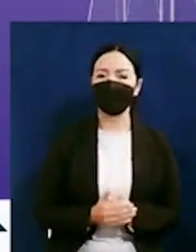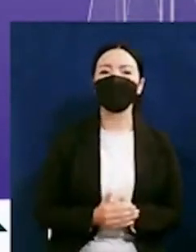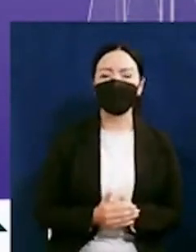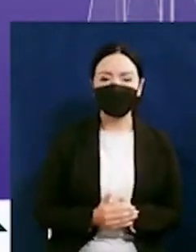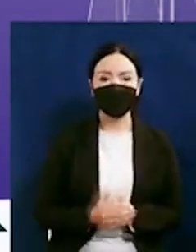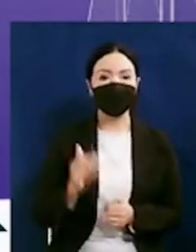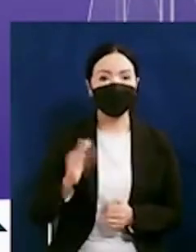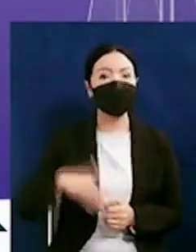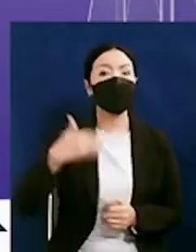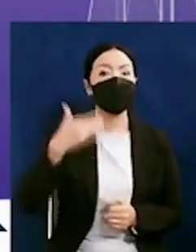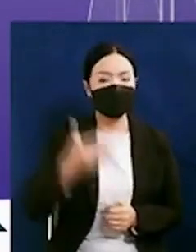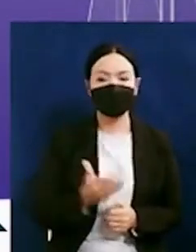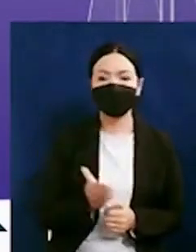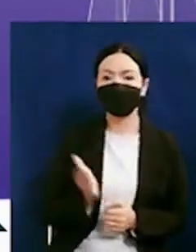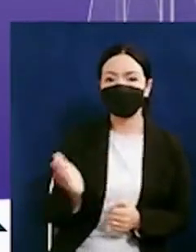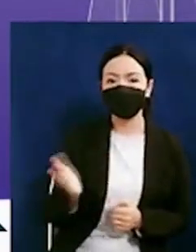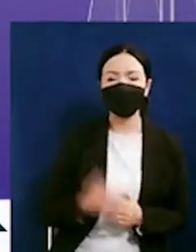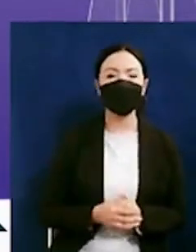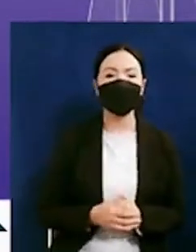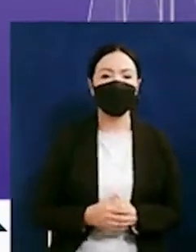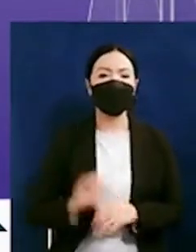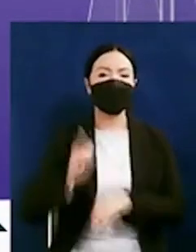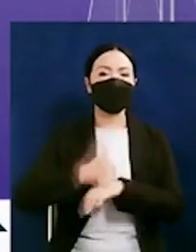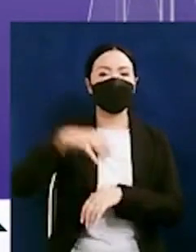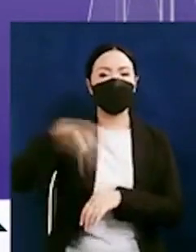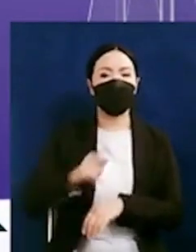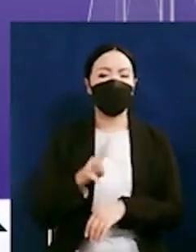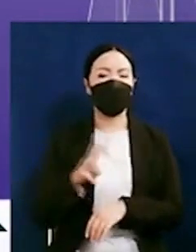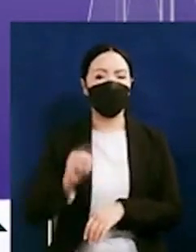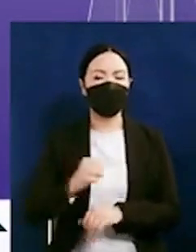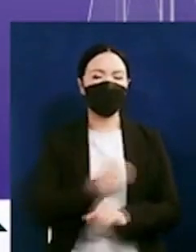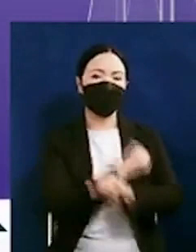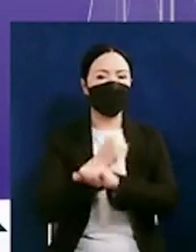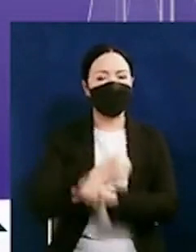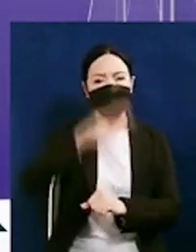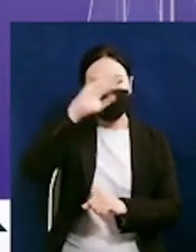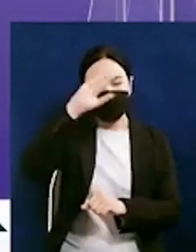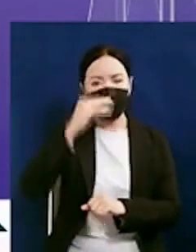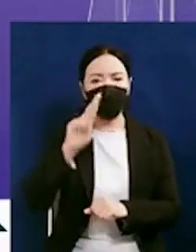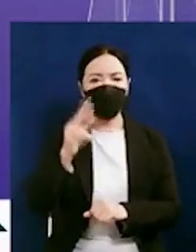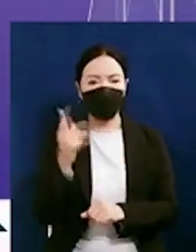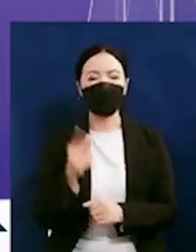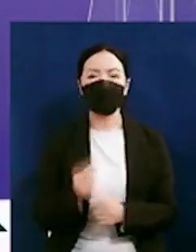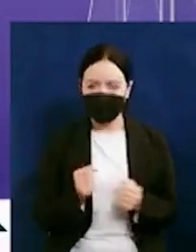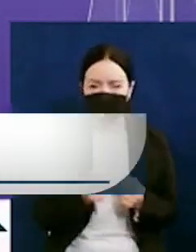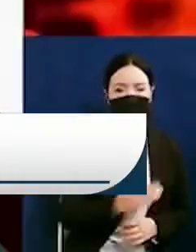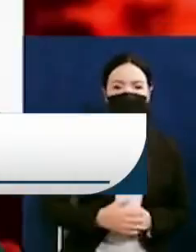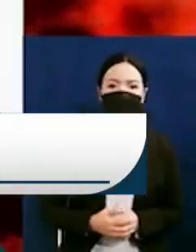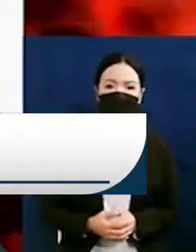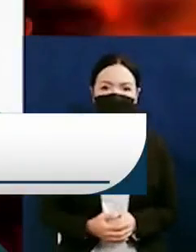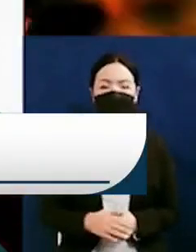ต่างจาก Deltaที่พบสู้ชีวิตนั้นอยู่ในกลุ่มอื่นๆนะครับอ่ะ